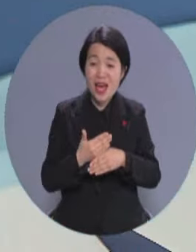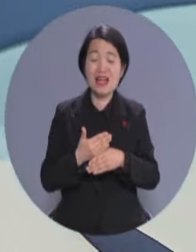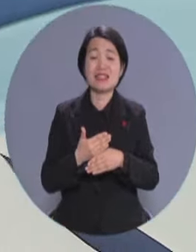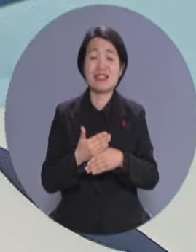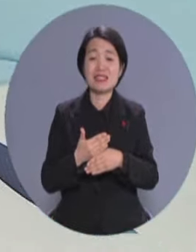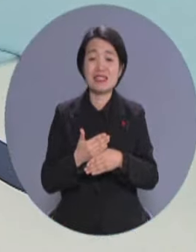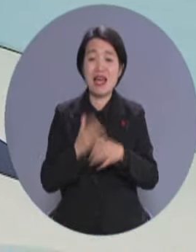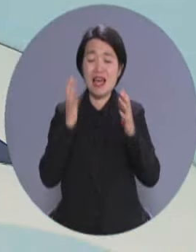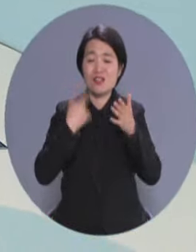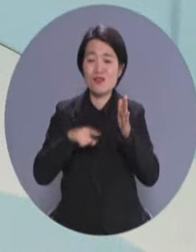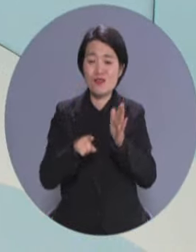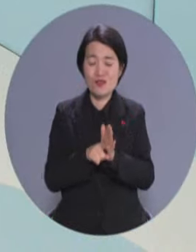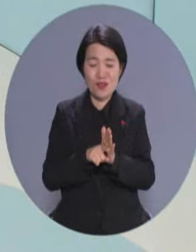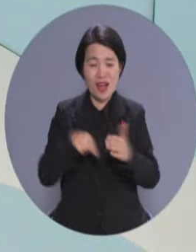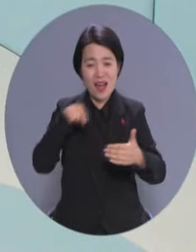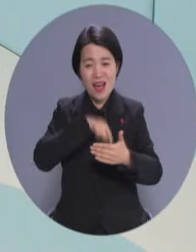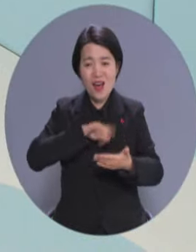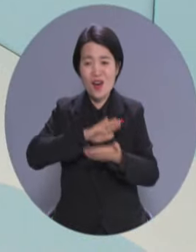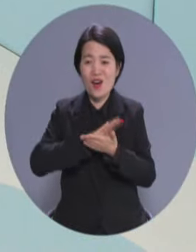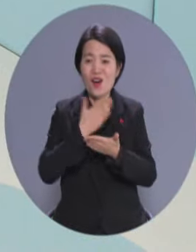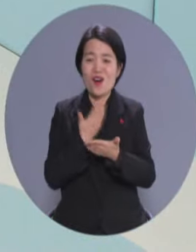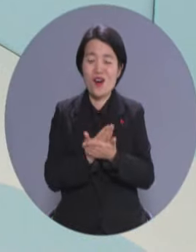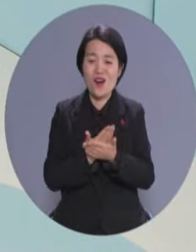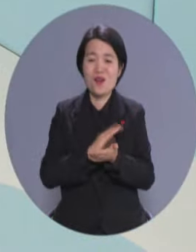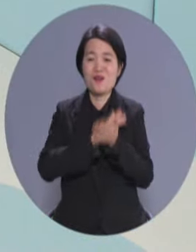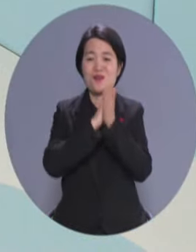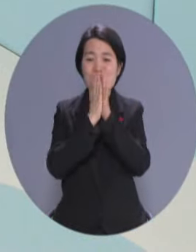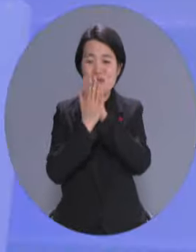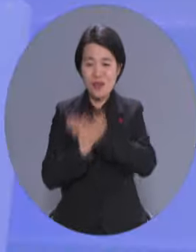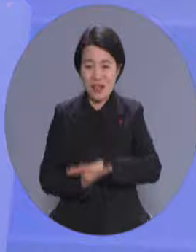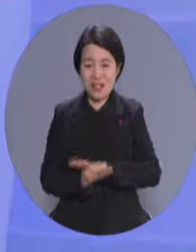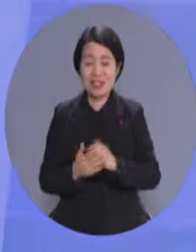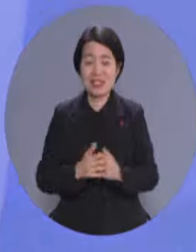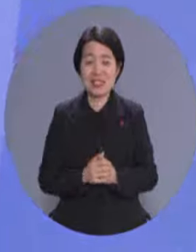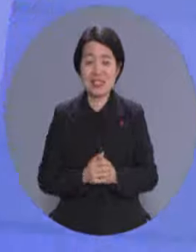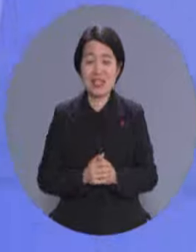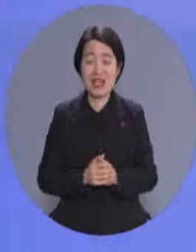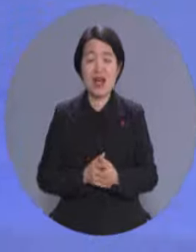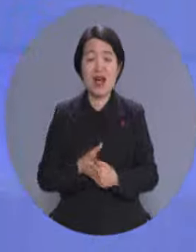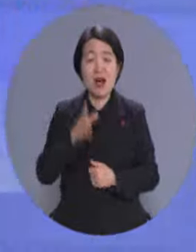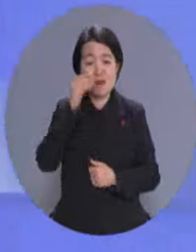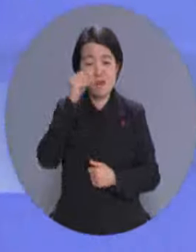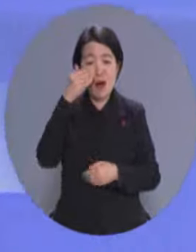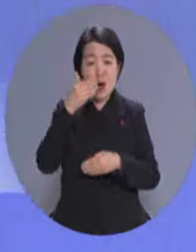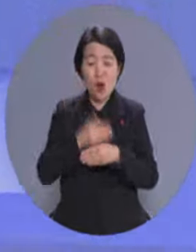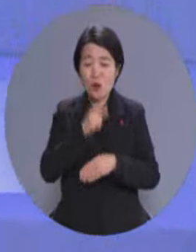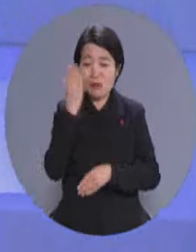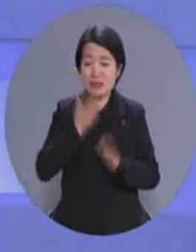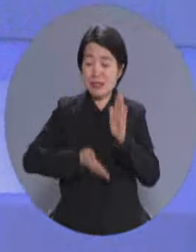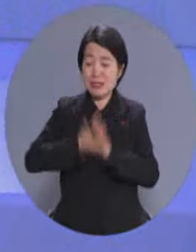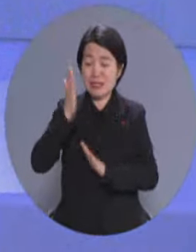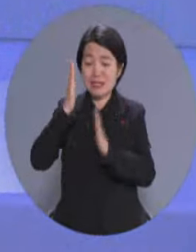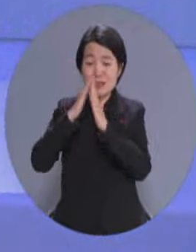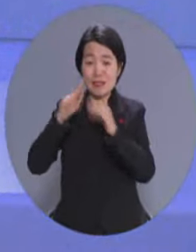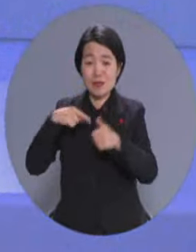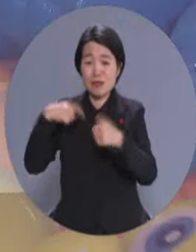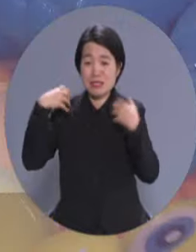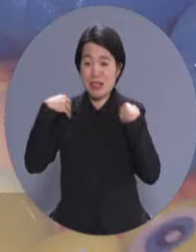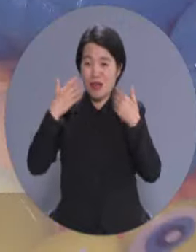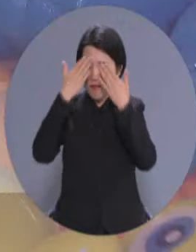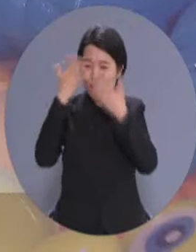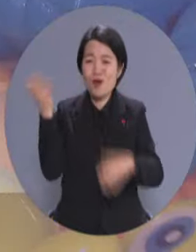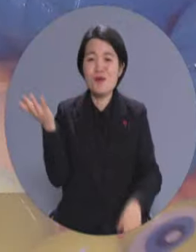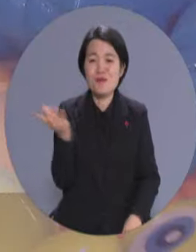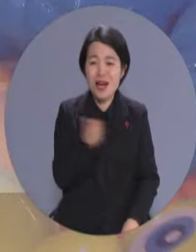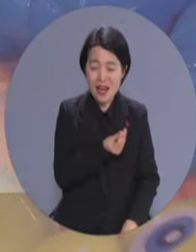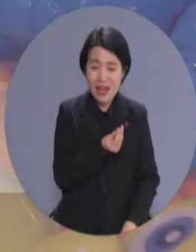분교가 아이들을 위한 실내 놀이터로 탈바꿈했습니다. 비어있던 건물을 여수시가 전남교육청으로부터